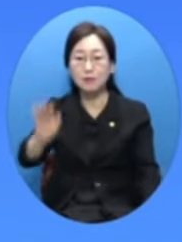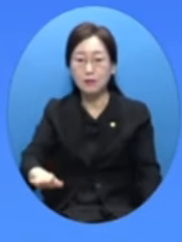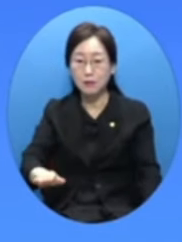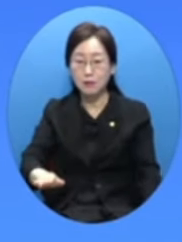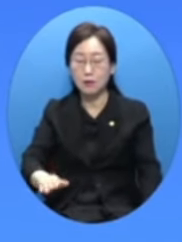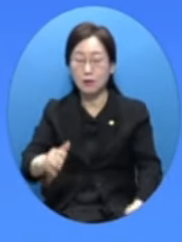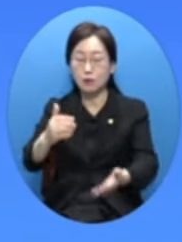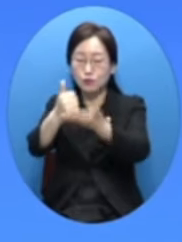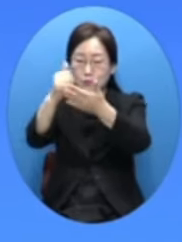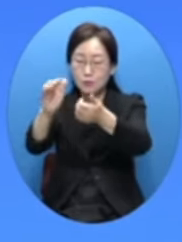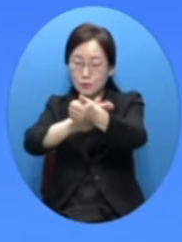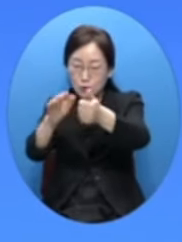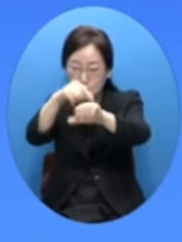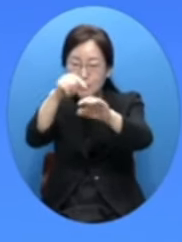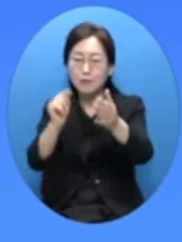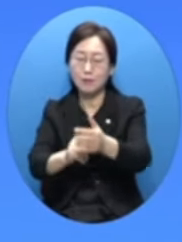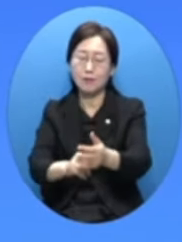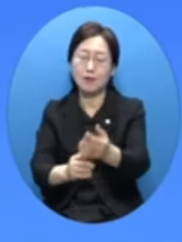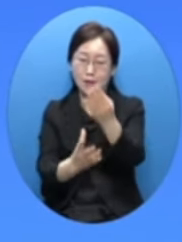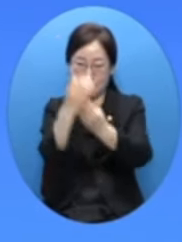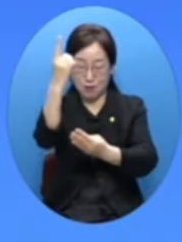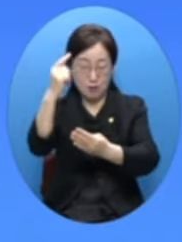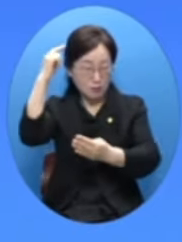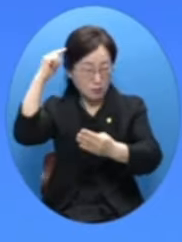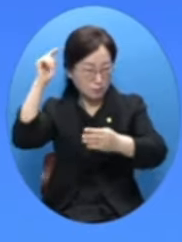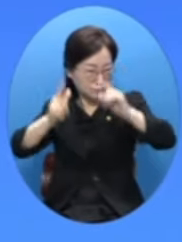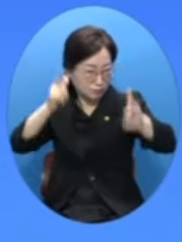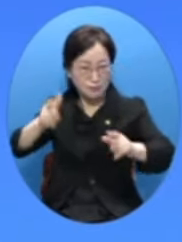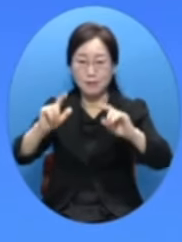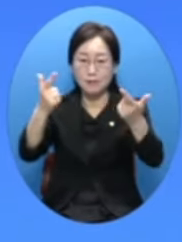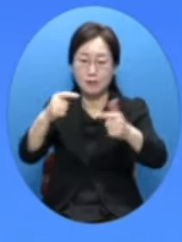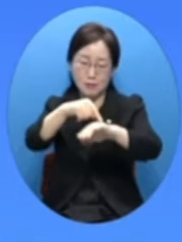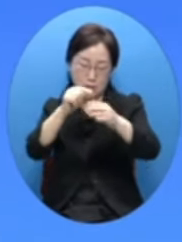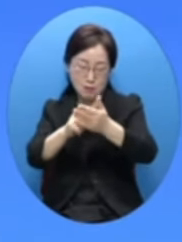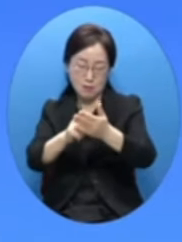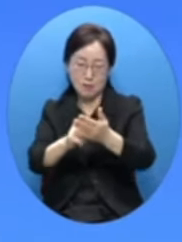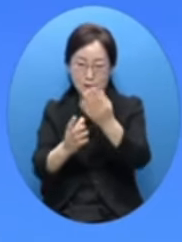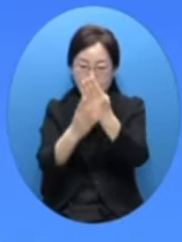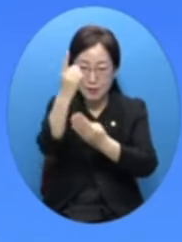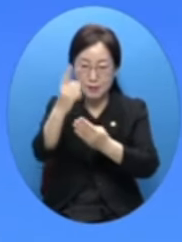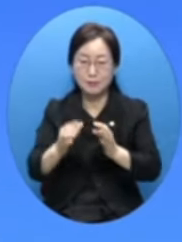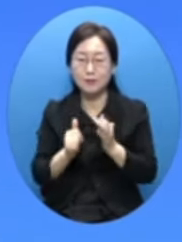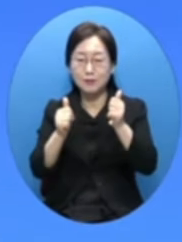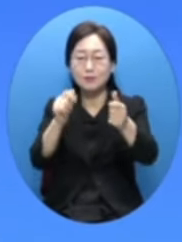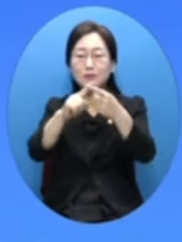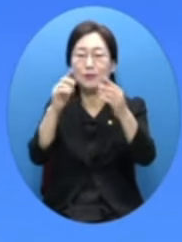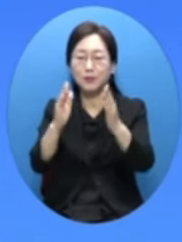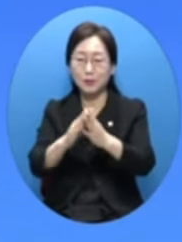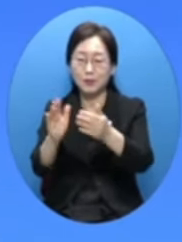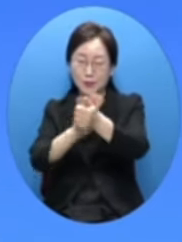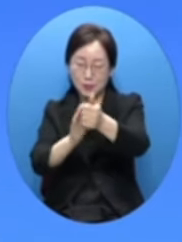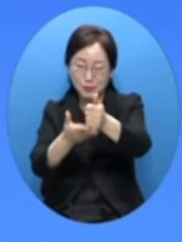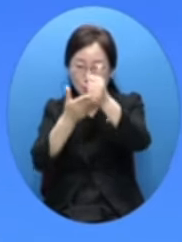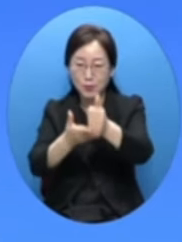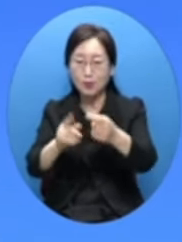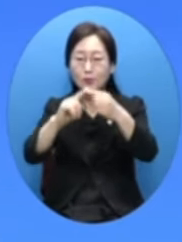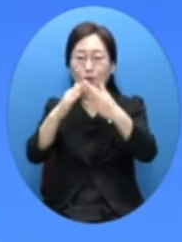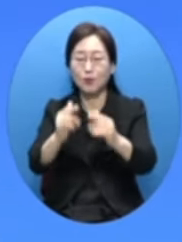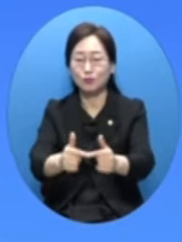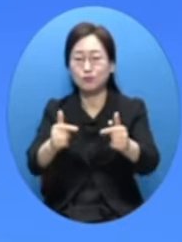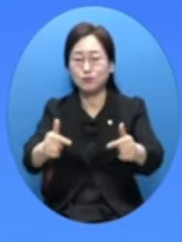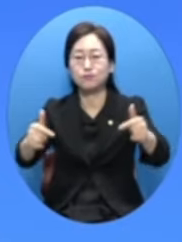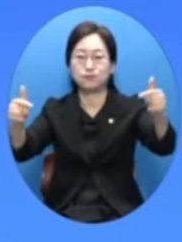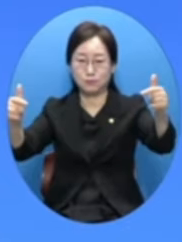섬기는 마음으로 하나가 되어서 의견 나누지 않고 열심히 교회를 섬겨서 교회가 부흥하고 또